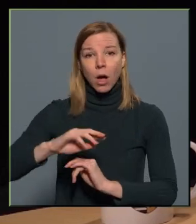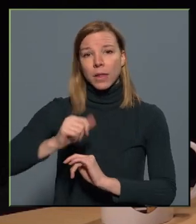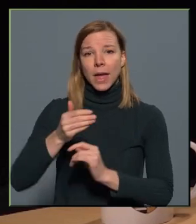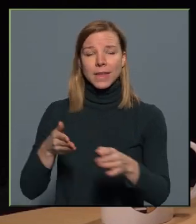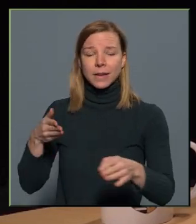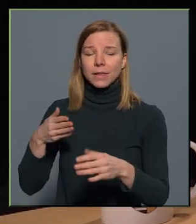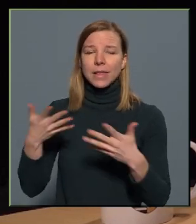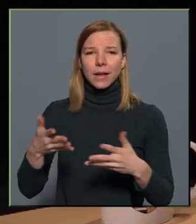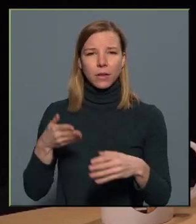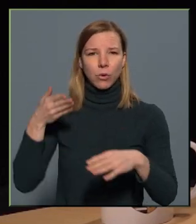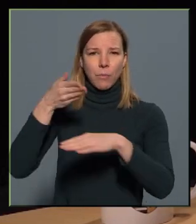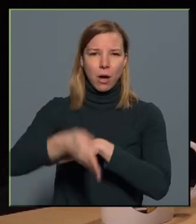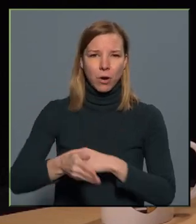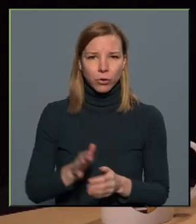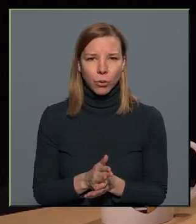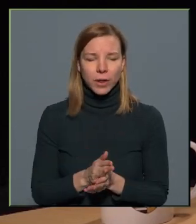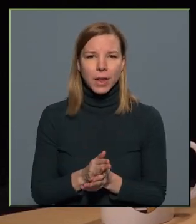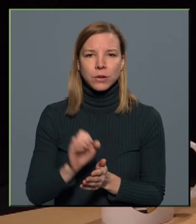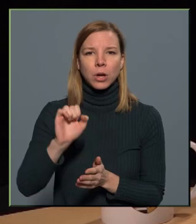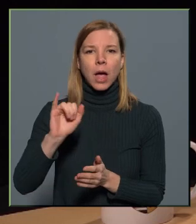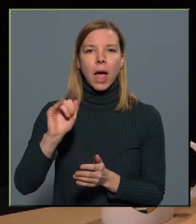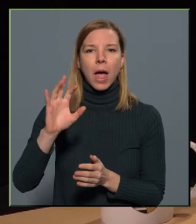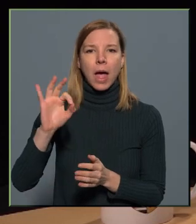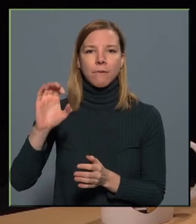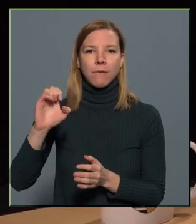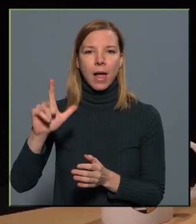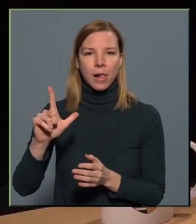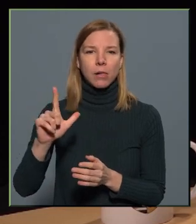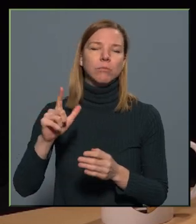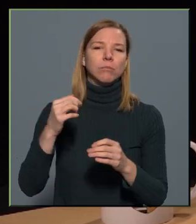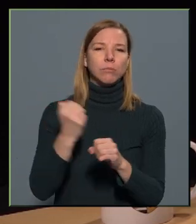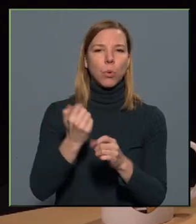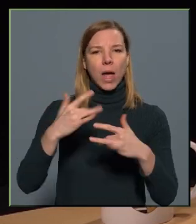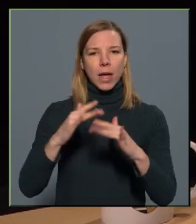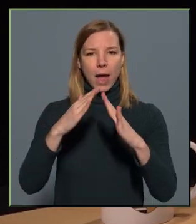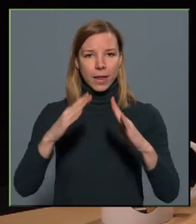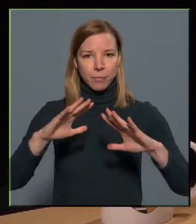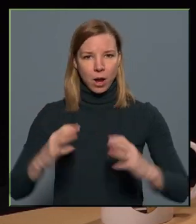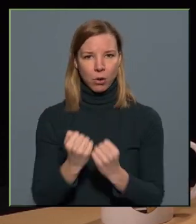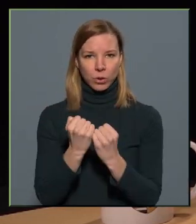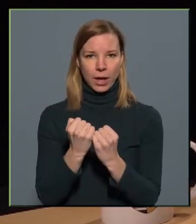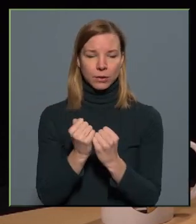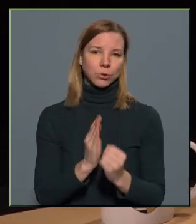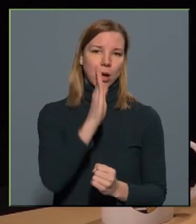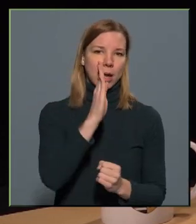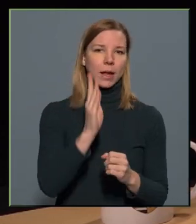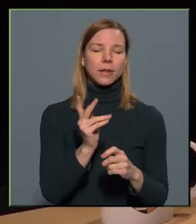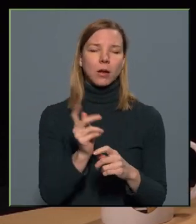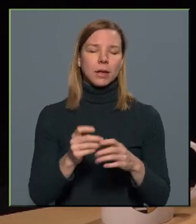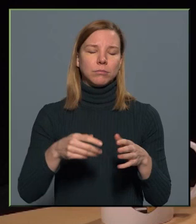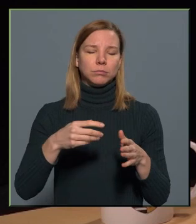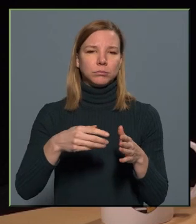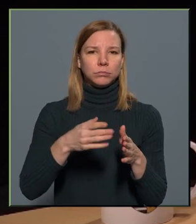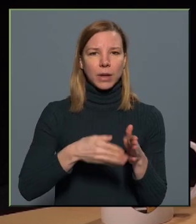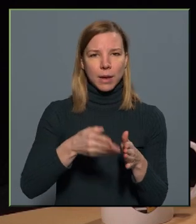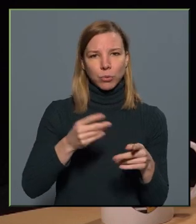műhelyház megalkotása volt az északi járműjavítóban, de ide sorolhatjuk a Bosch fejlesztését is, hiszen ott